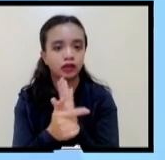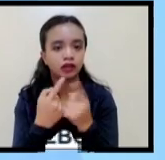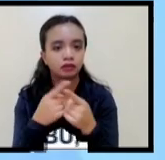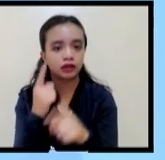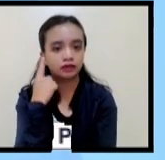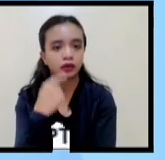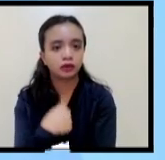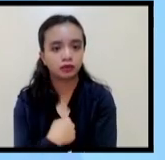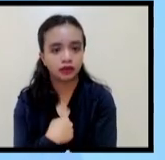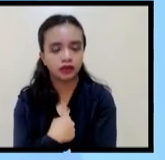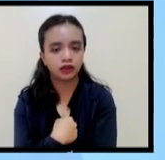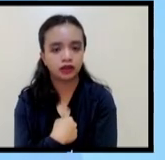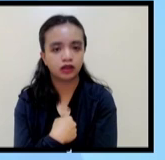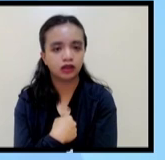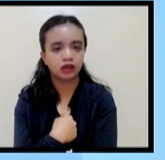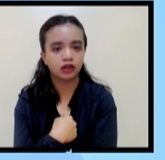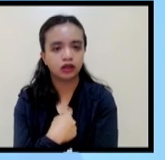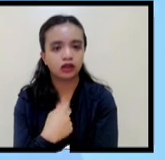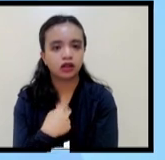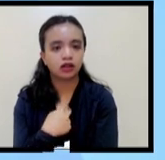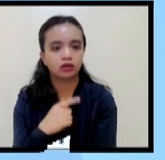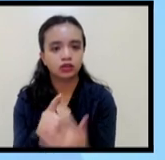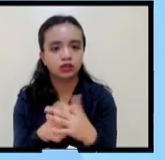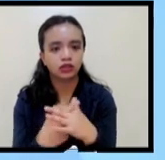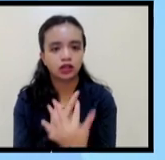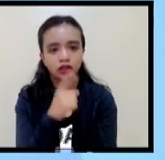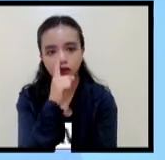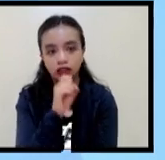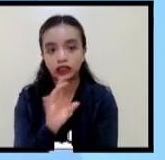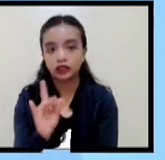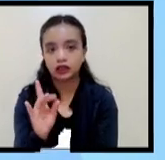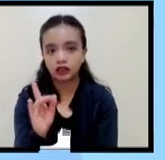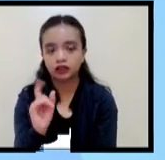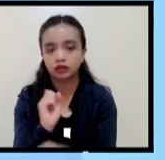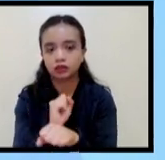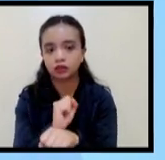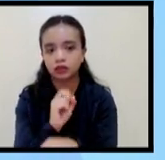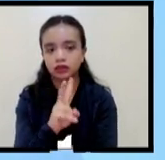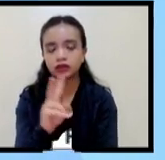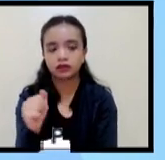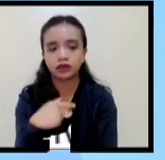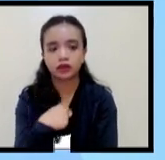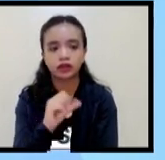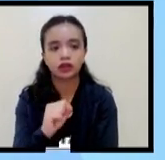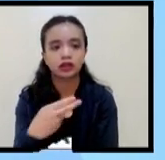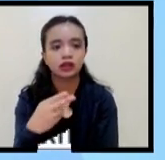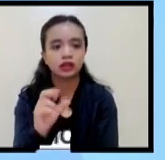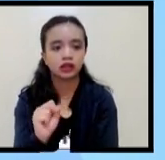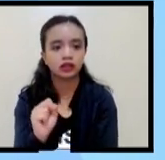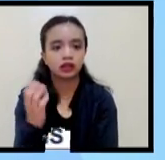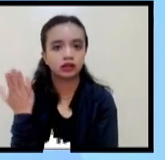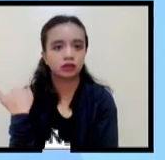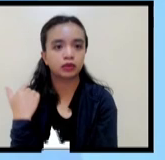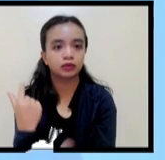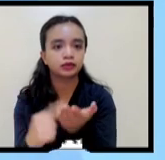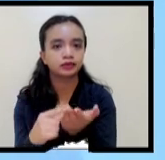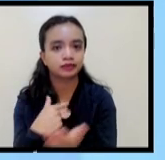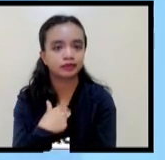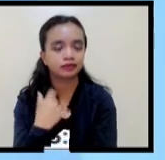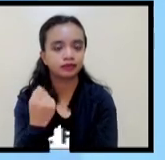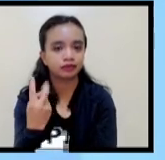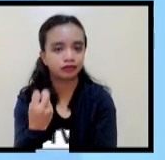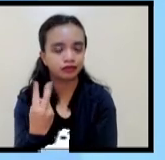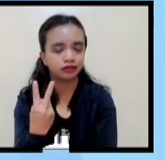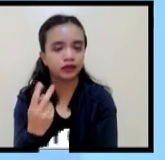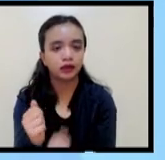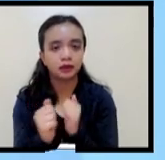me, I started working as a virtual assistant when I was 18 years old. So I was senior high school that time, grade 12 student. So ibig